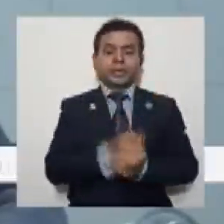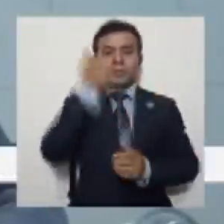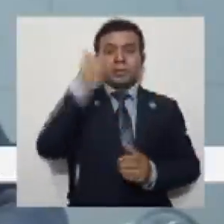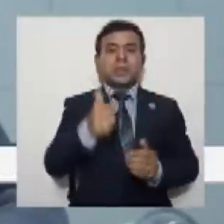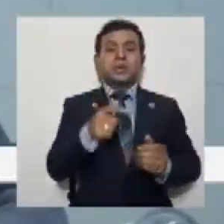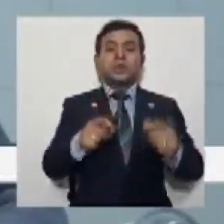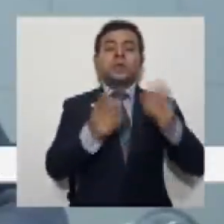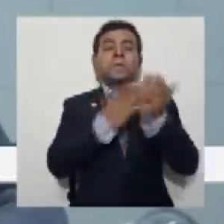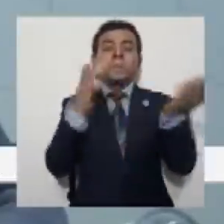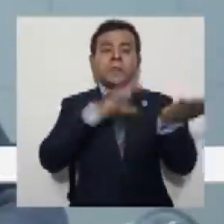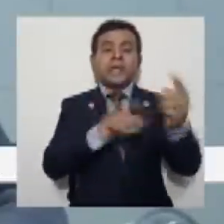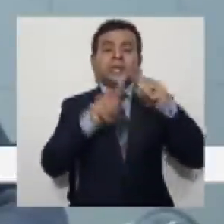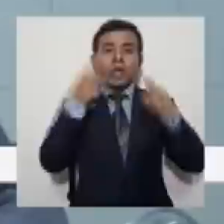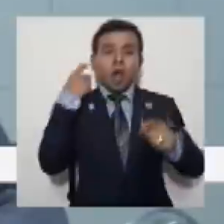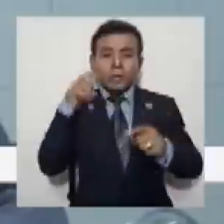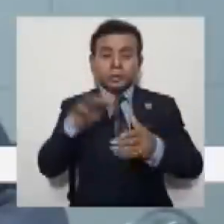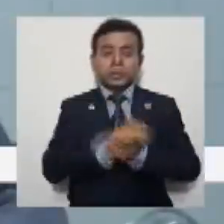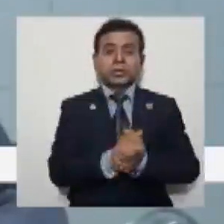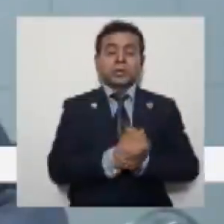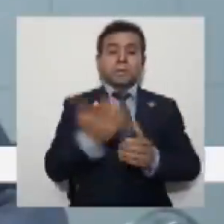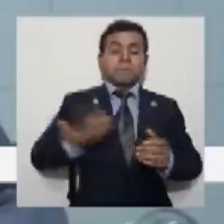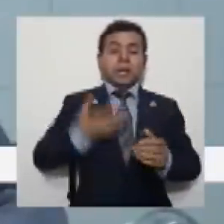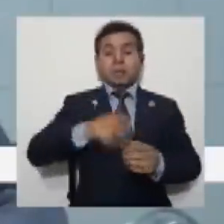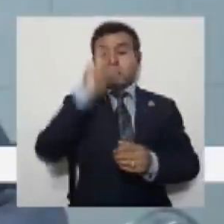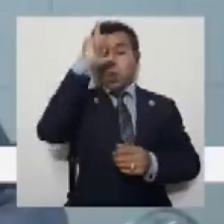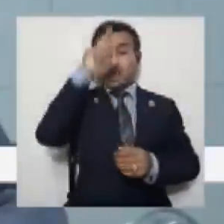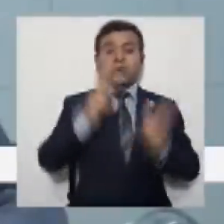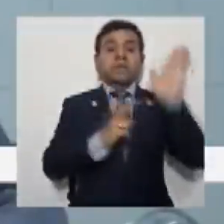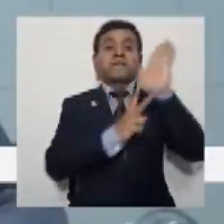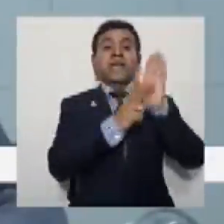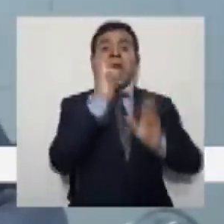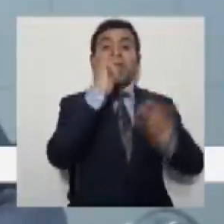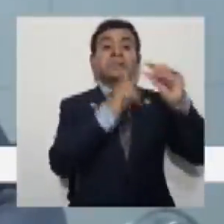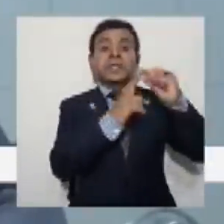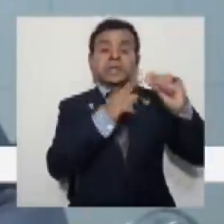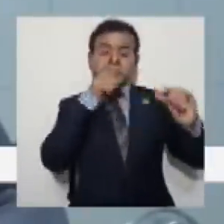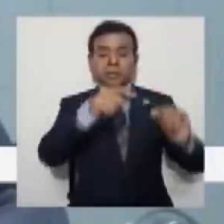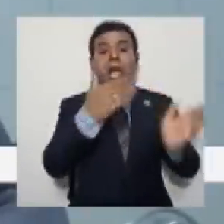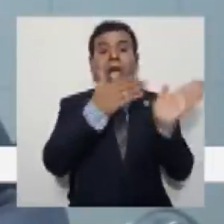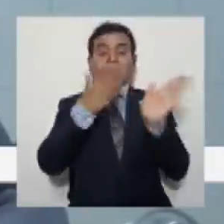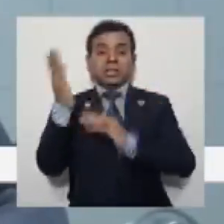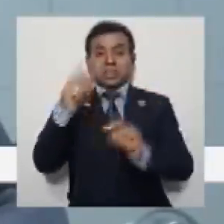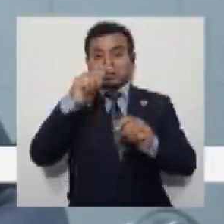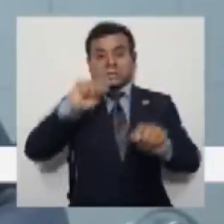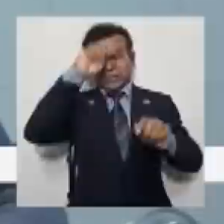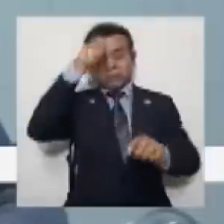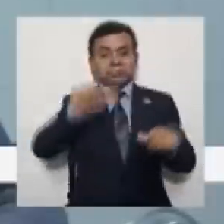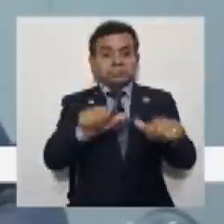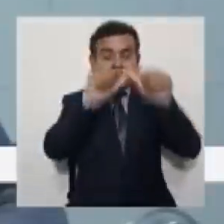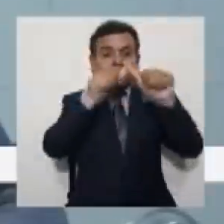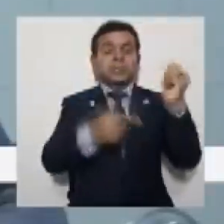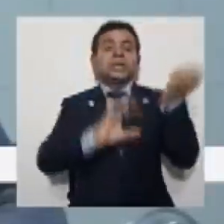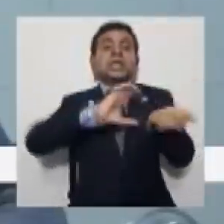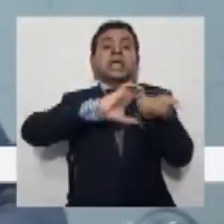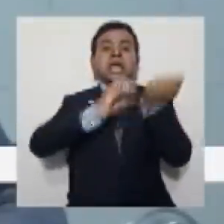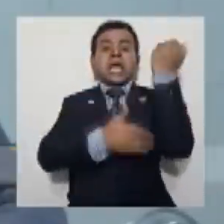নয়। সরকার এরকম কোনো ধরনের ব্যবস্থা করে নাই। সকলের জন্য